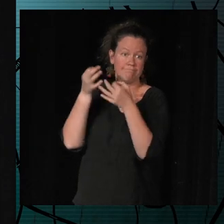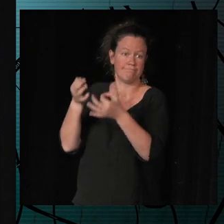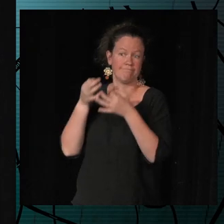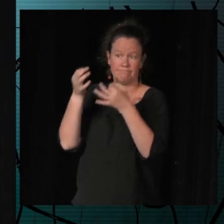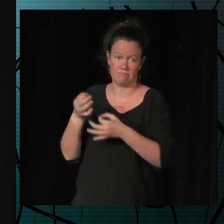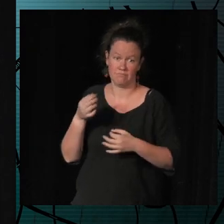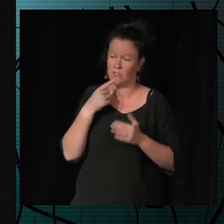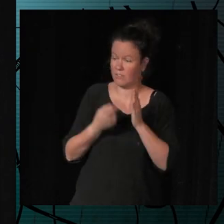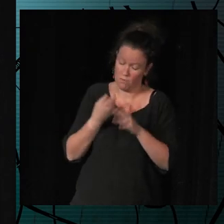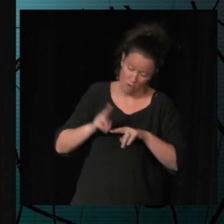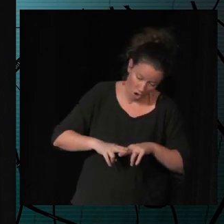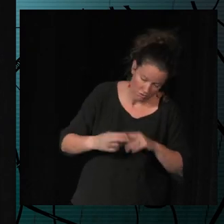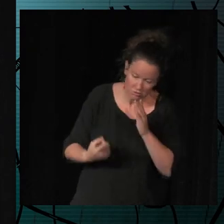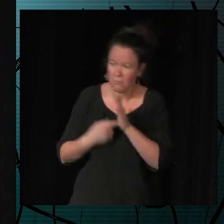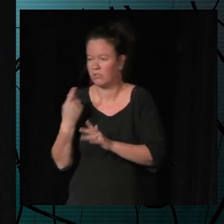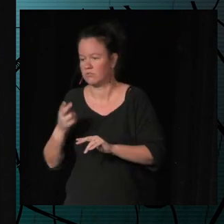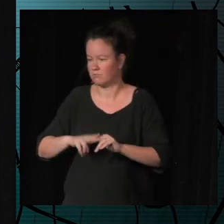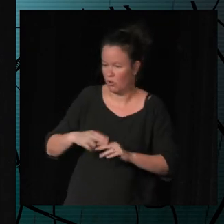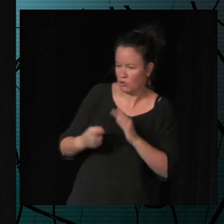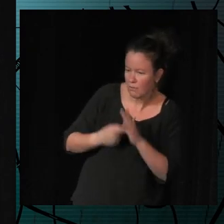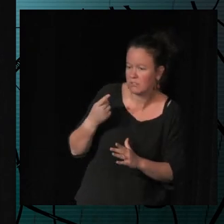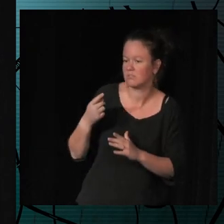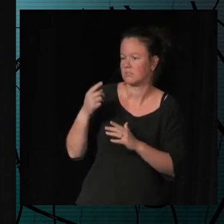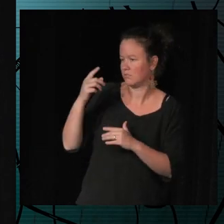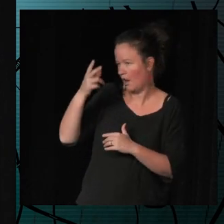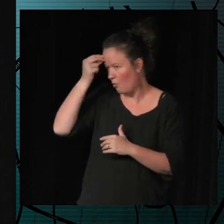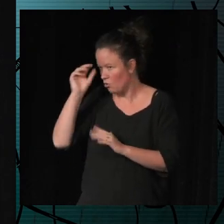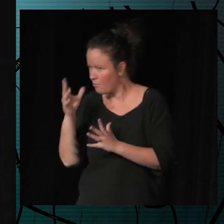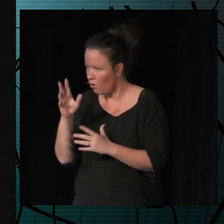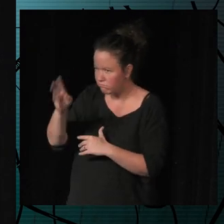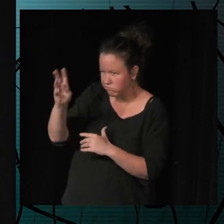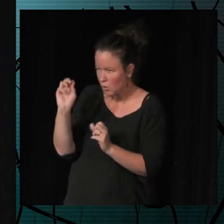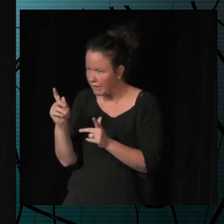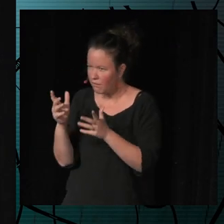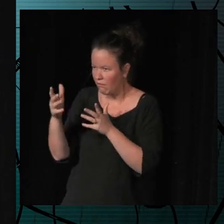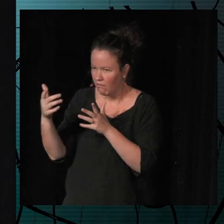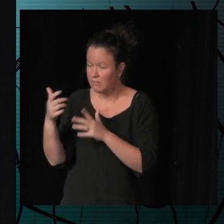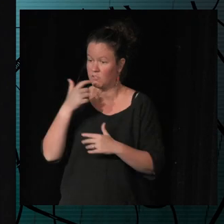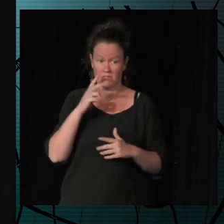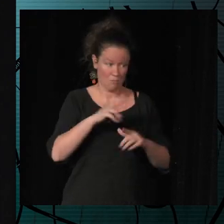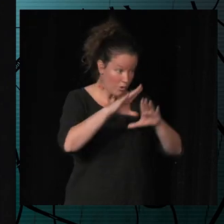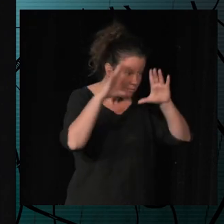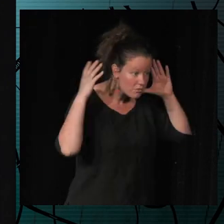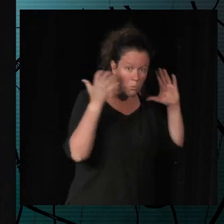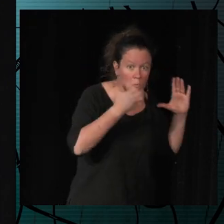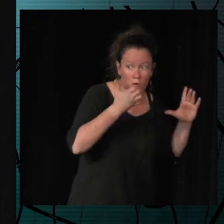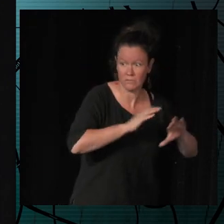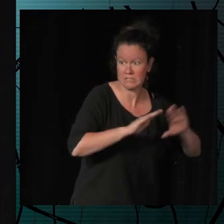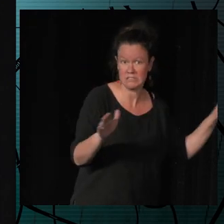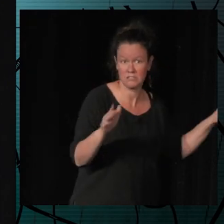refaire un passage pour pour pour passer mieux ou avoir plus d'énergie et cetera et on casse en général on est plus dans l'immersion on est dans la